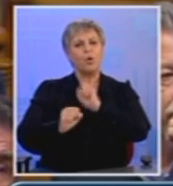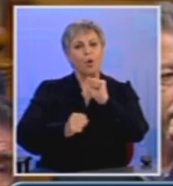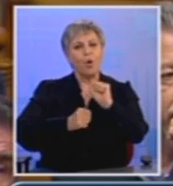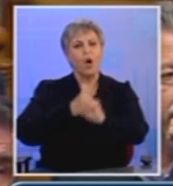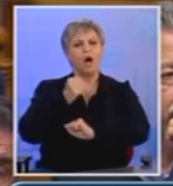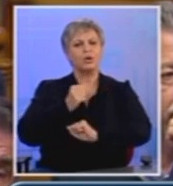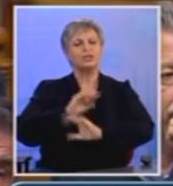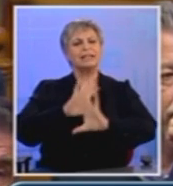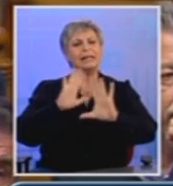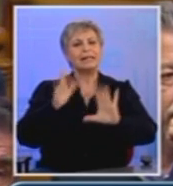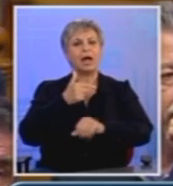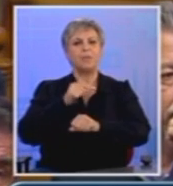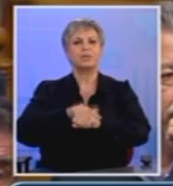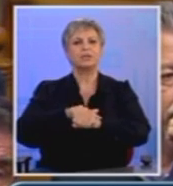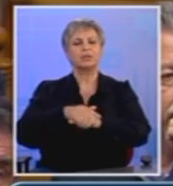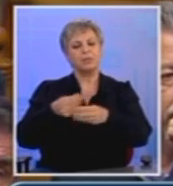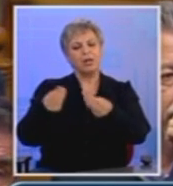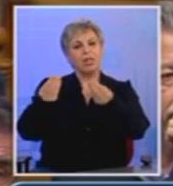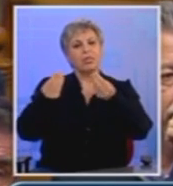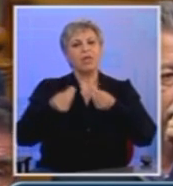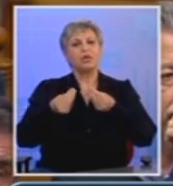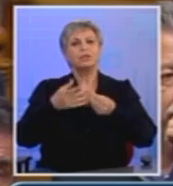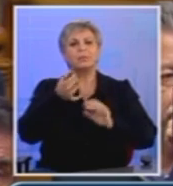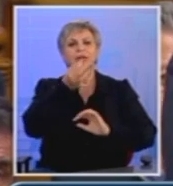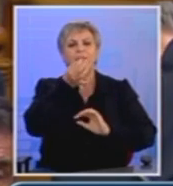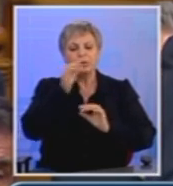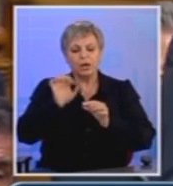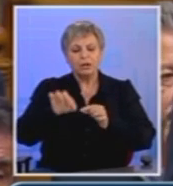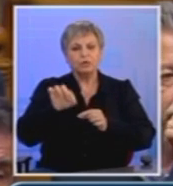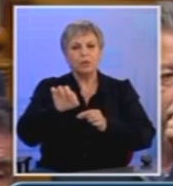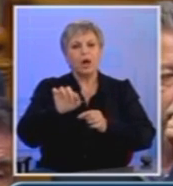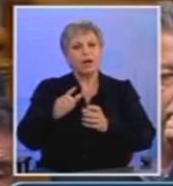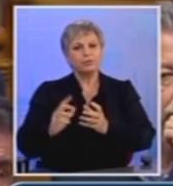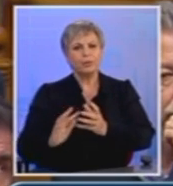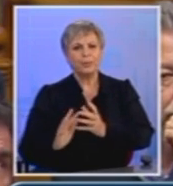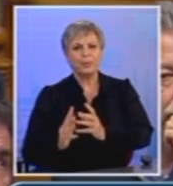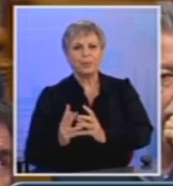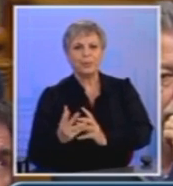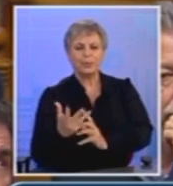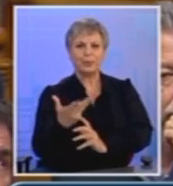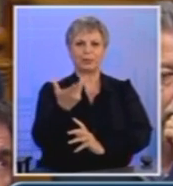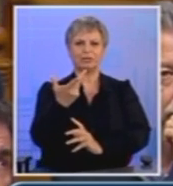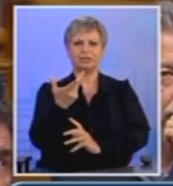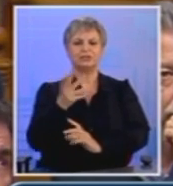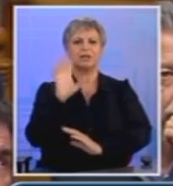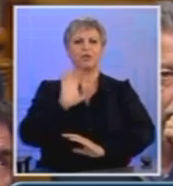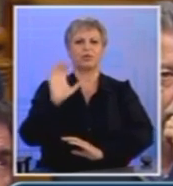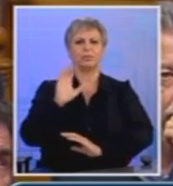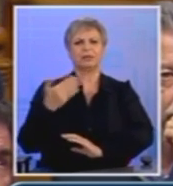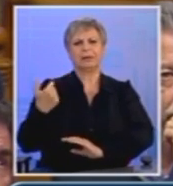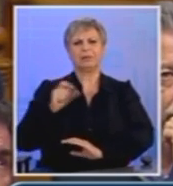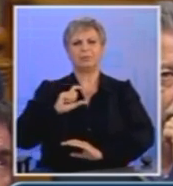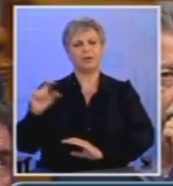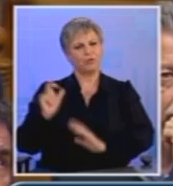φέρει καρπούς η σπορά θα καρποφορήσει στην ευρώπη πριν από μία βδομάδα βρέθηκα στο ευρωπαϊκό